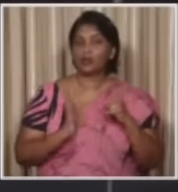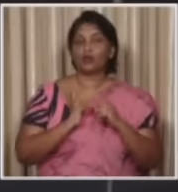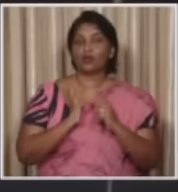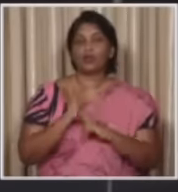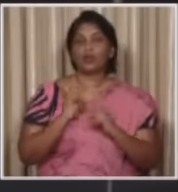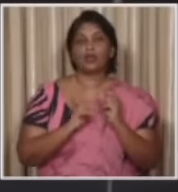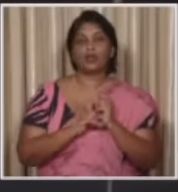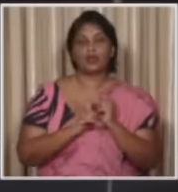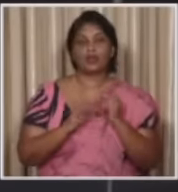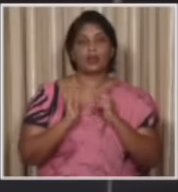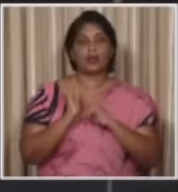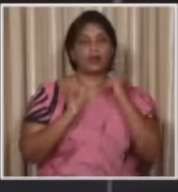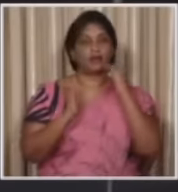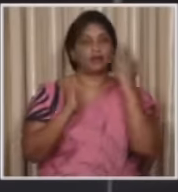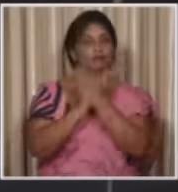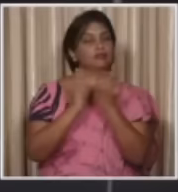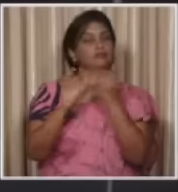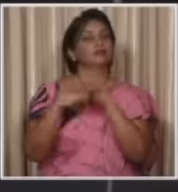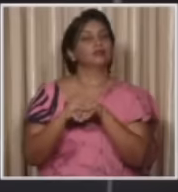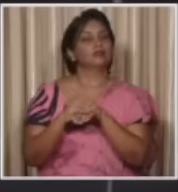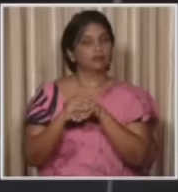ජාතික පක්ෂේ ජාතික ලයිස්තුවෙන් ආවා